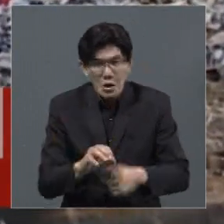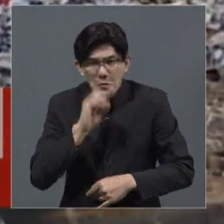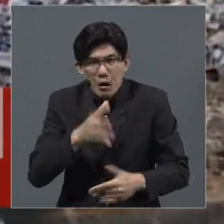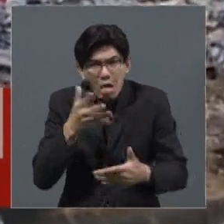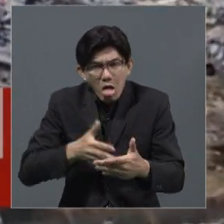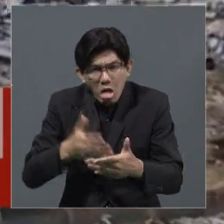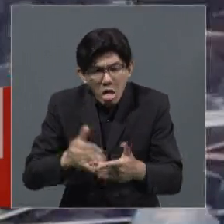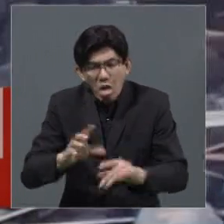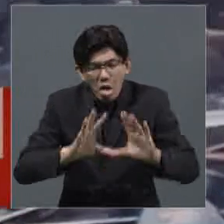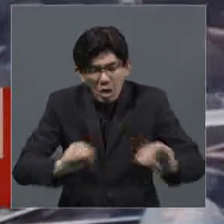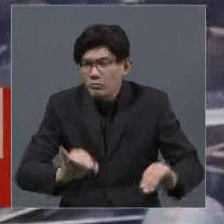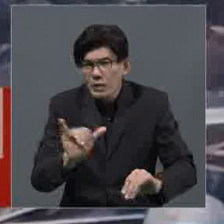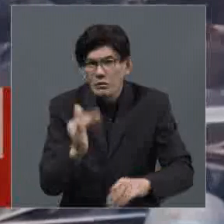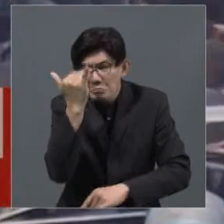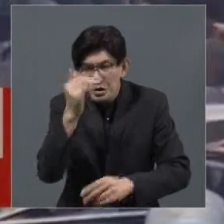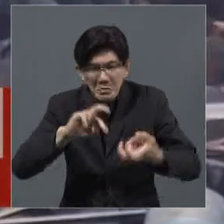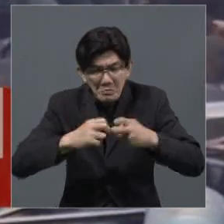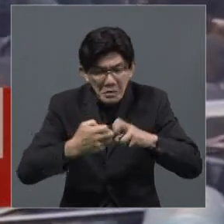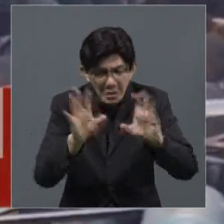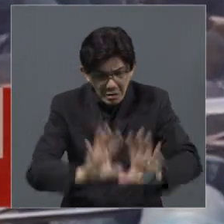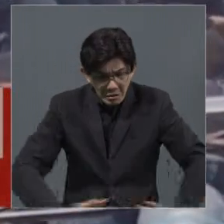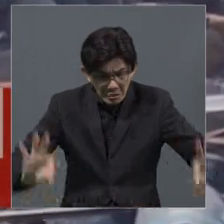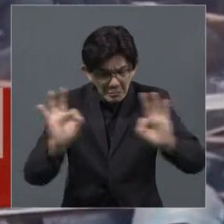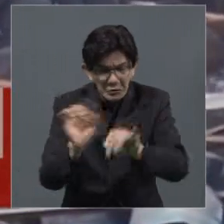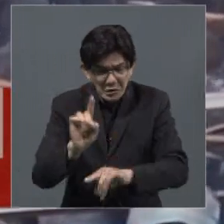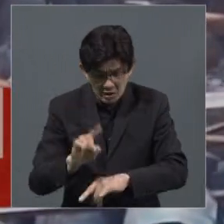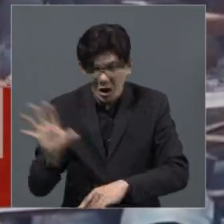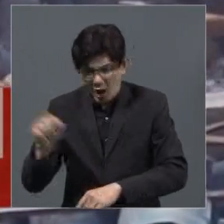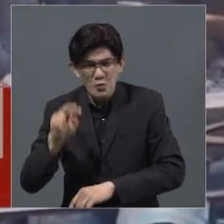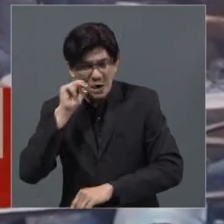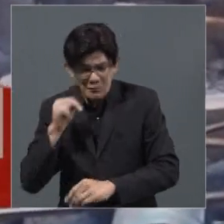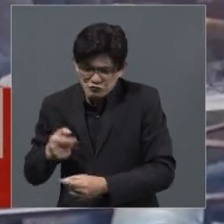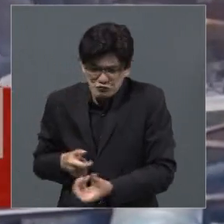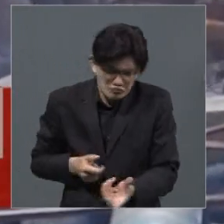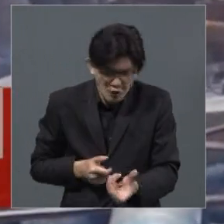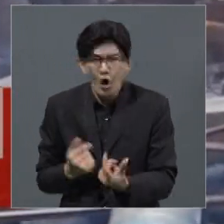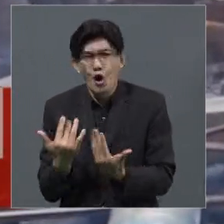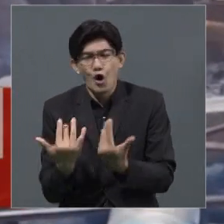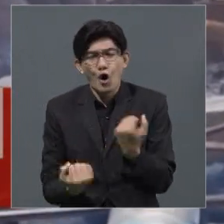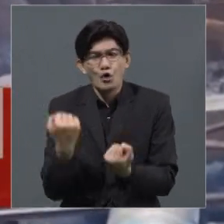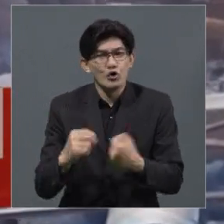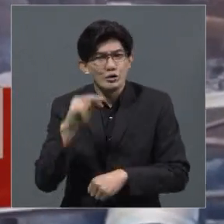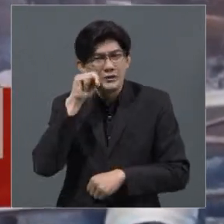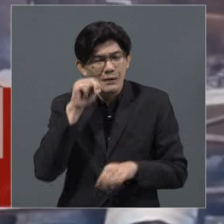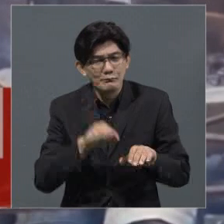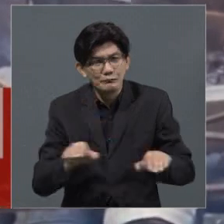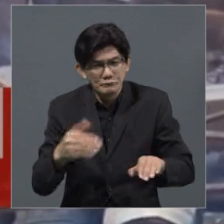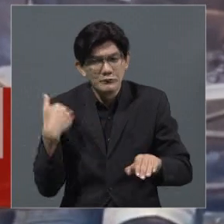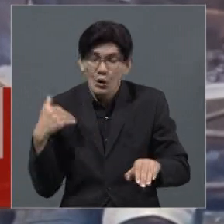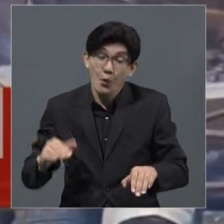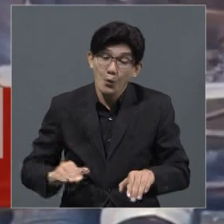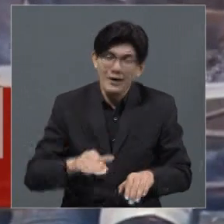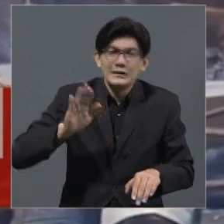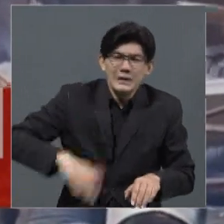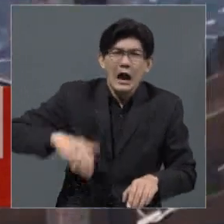ไฟที่ยังไม่มอดนะฮะบอกว่าปัญหาหลักๆคือการนำน้ำเนี่ยเข้าไปดับไฟต้องรอรถดับเพลิงด้วยน้ำเข้ามาก็เลยเกิดล่